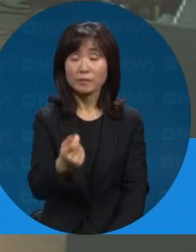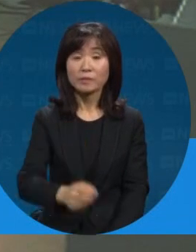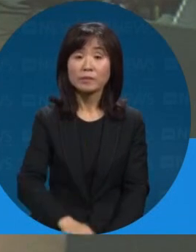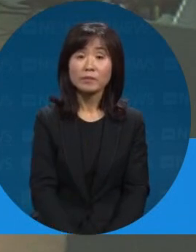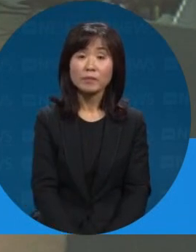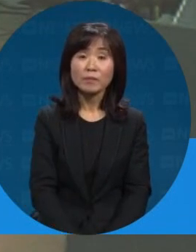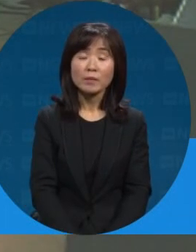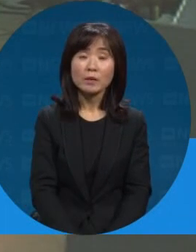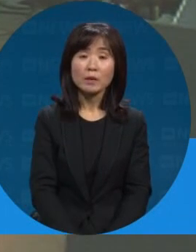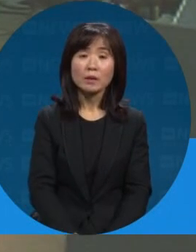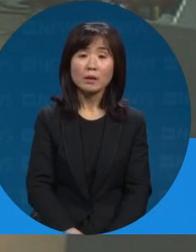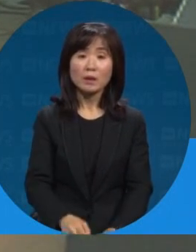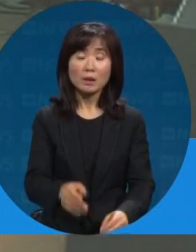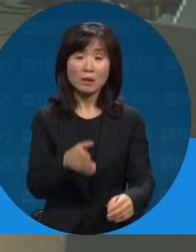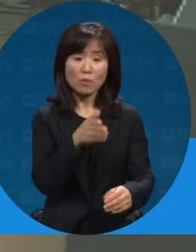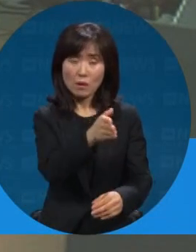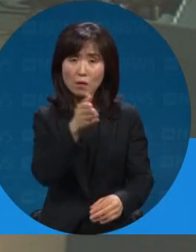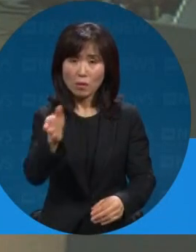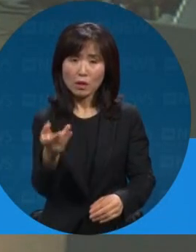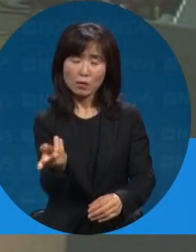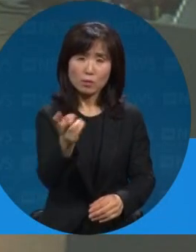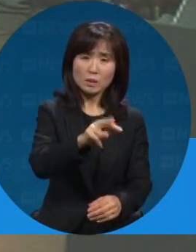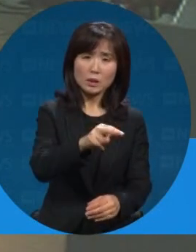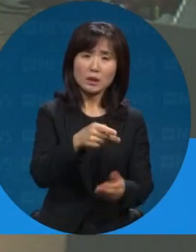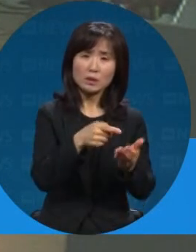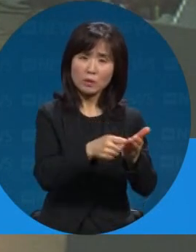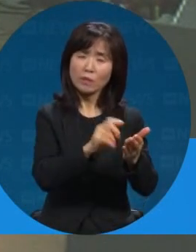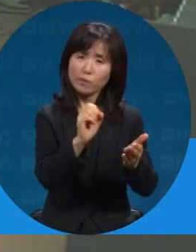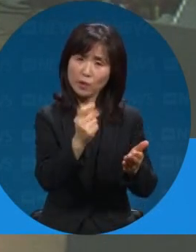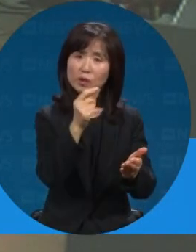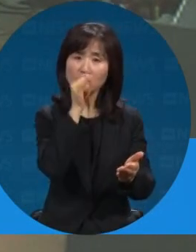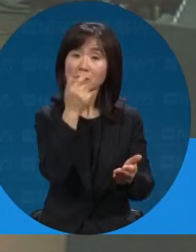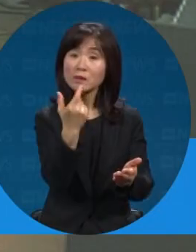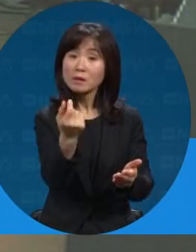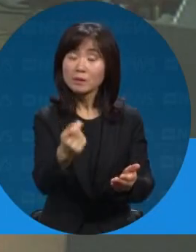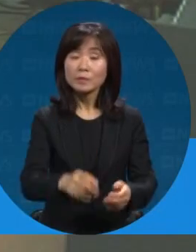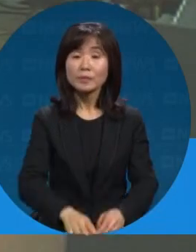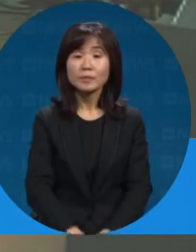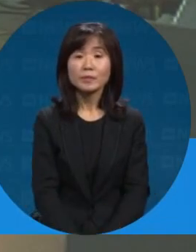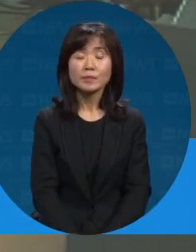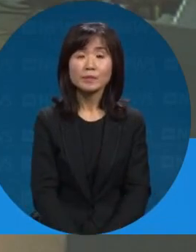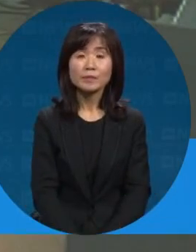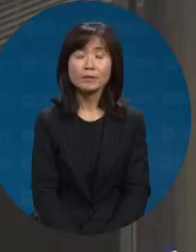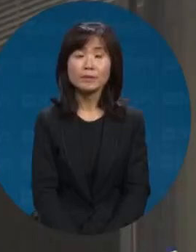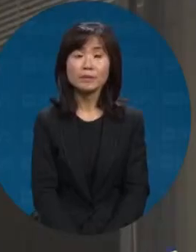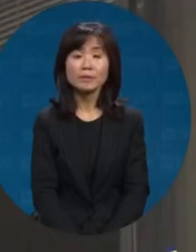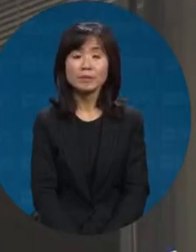추정됩니다 교차 지원이 활발해진 영향도 커보입니다 황대웅 기자입니다